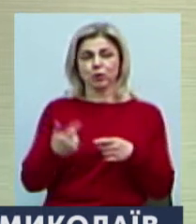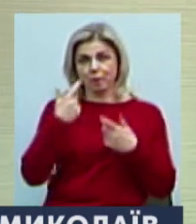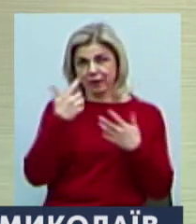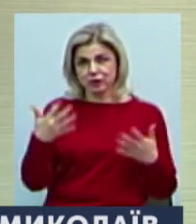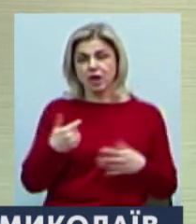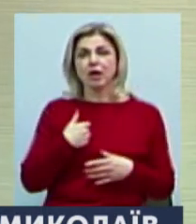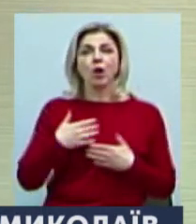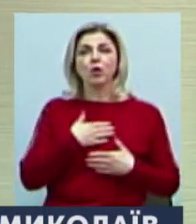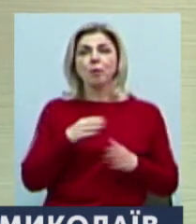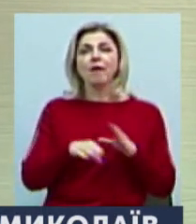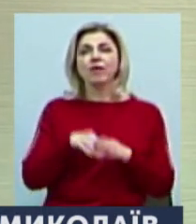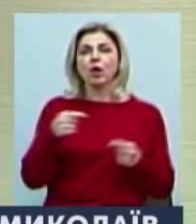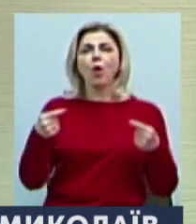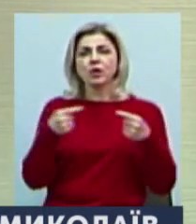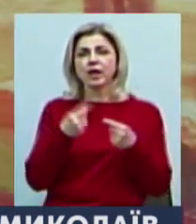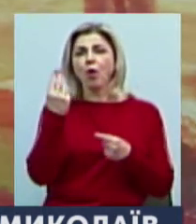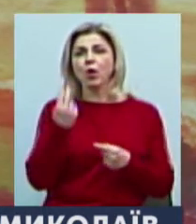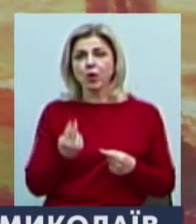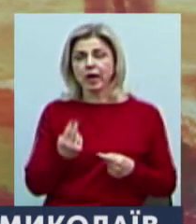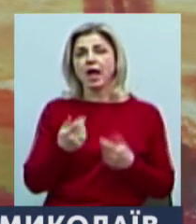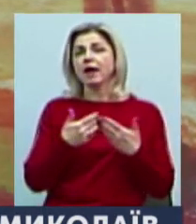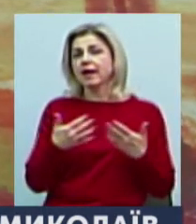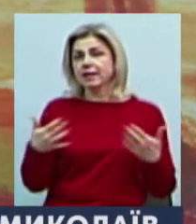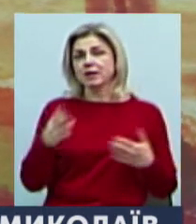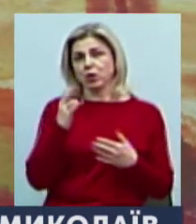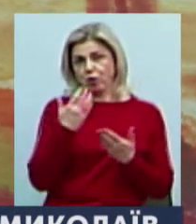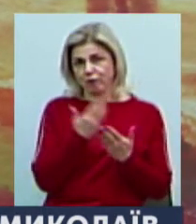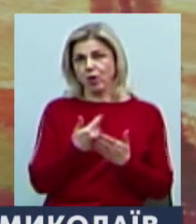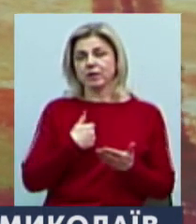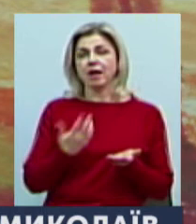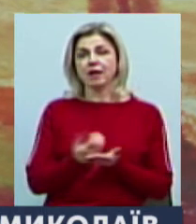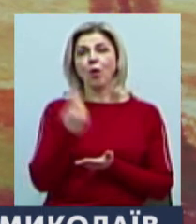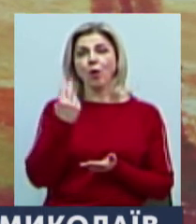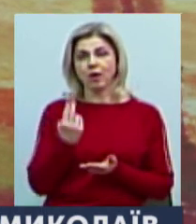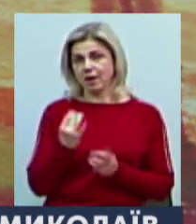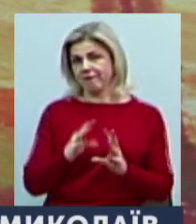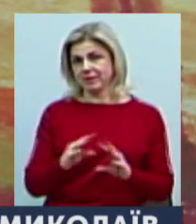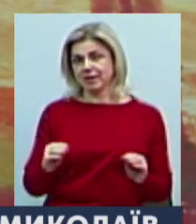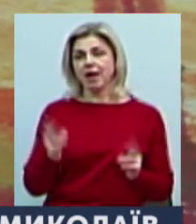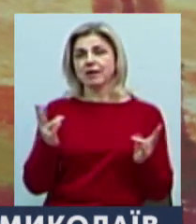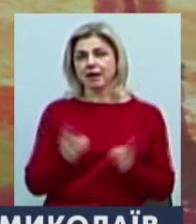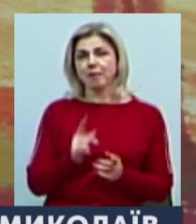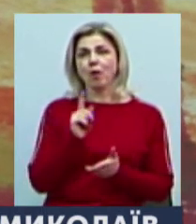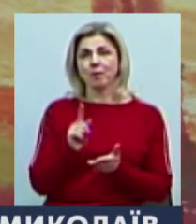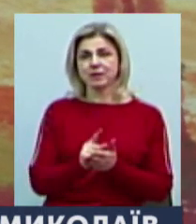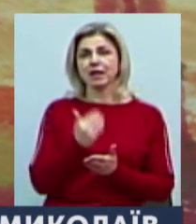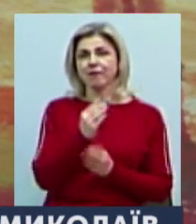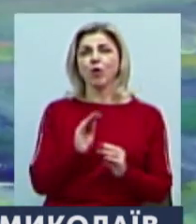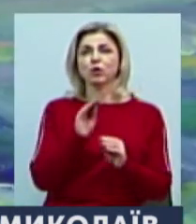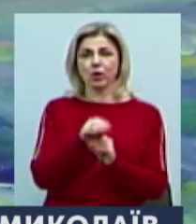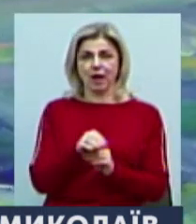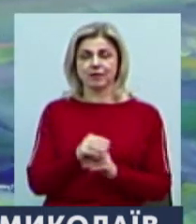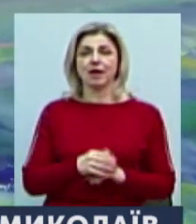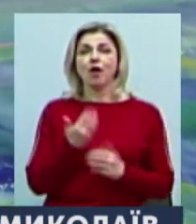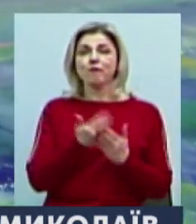Я полюбляю обирати конкретні кольори. Взагалі різні, але ось я знайшов колір і все. Потрібно обов'язково його додати.